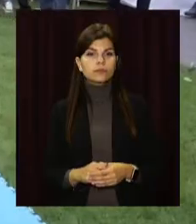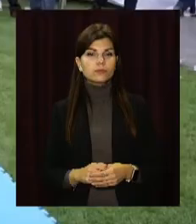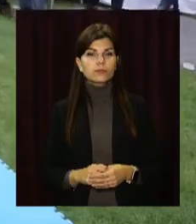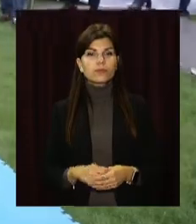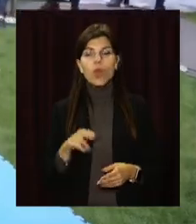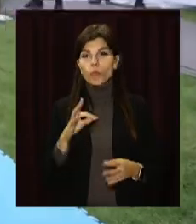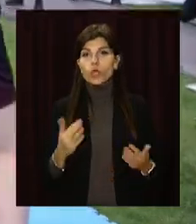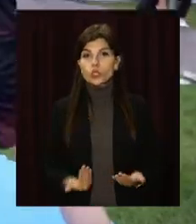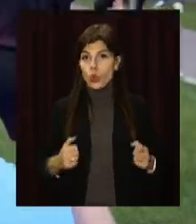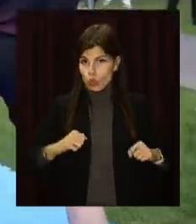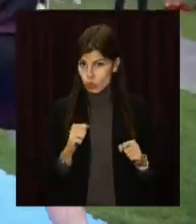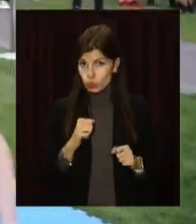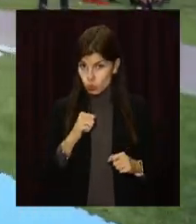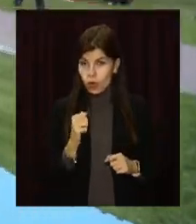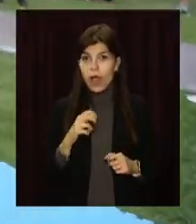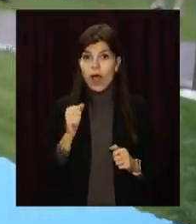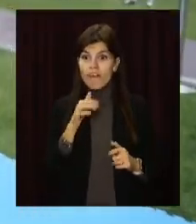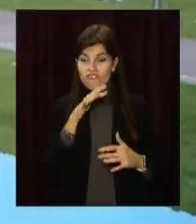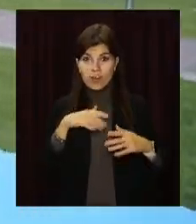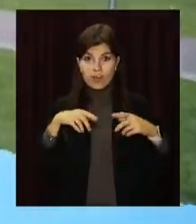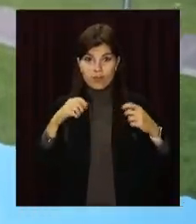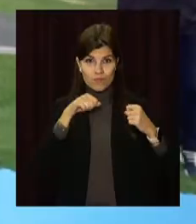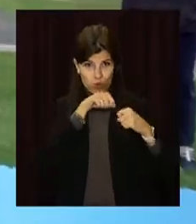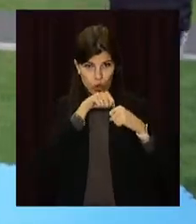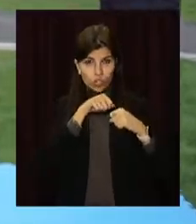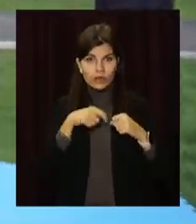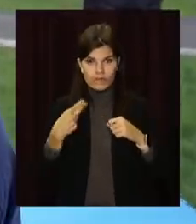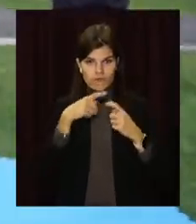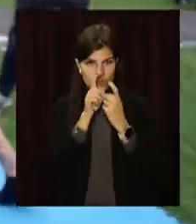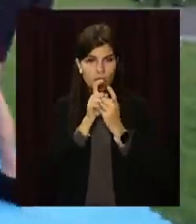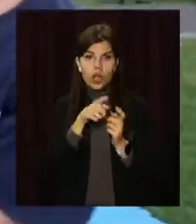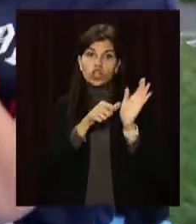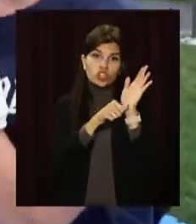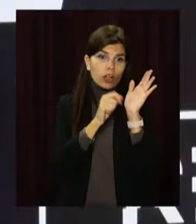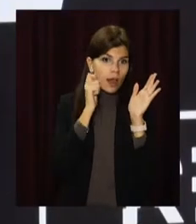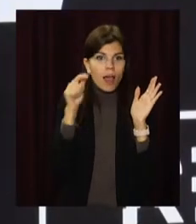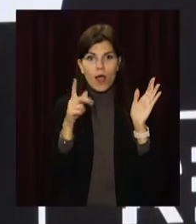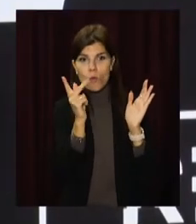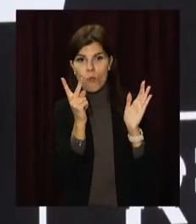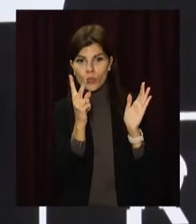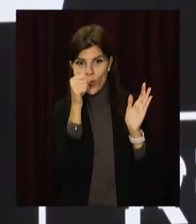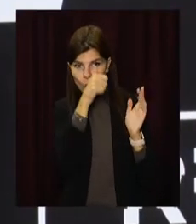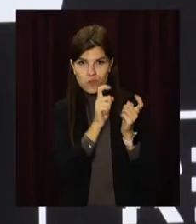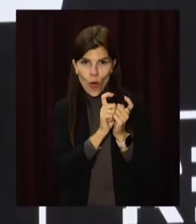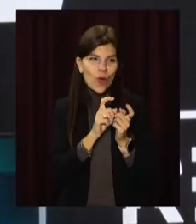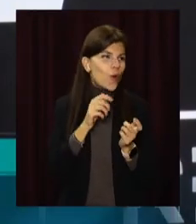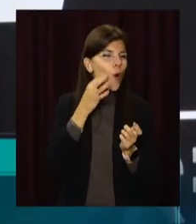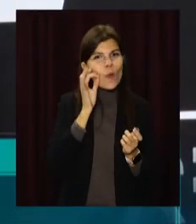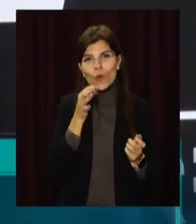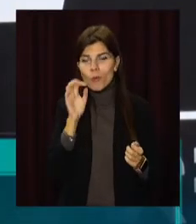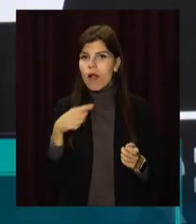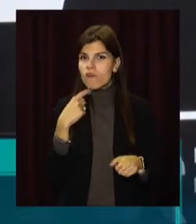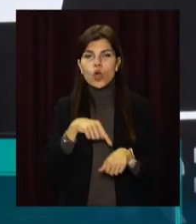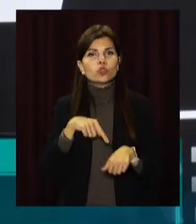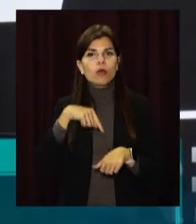По життю друзі на ринзі суперники. Богдан в боксі 6 років, Дмитро – 1,5. Ощущение, что-то между